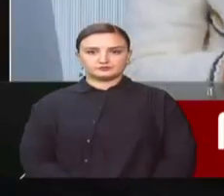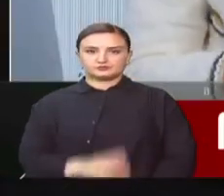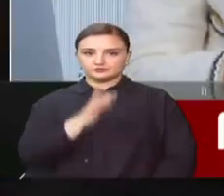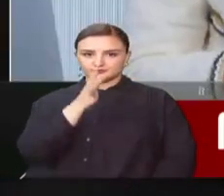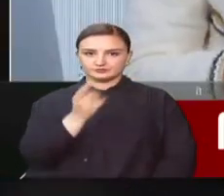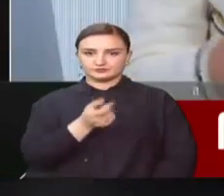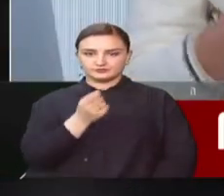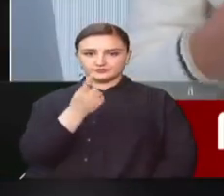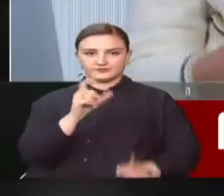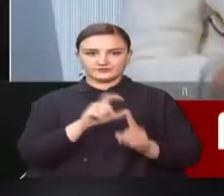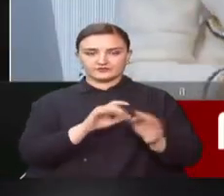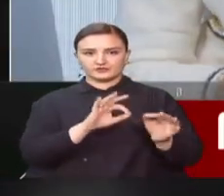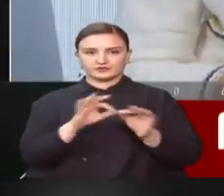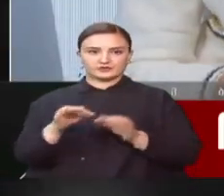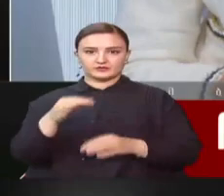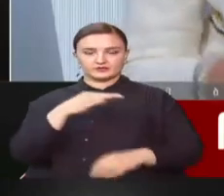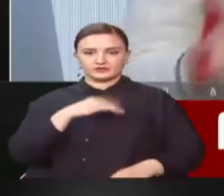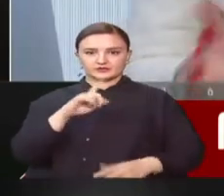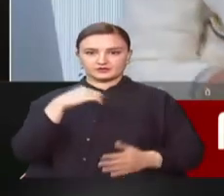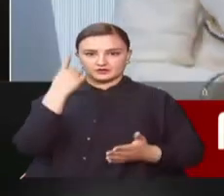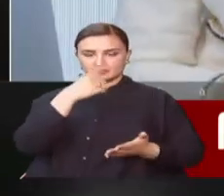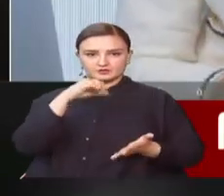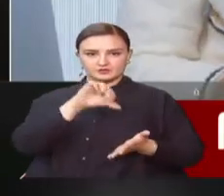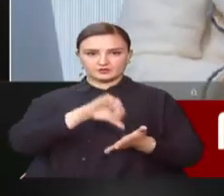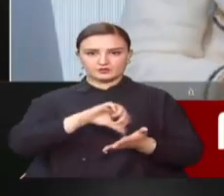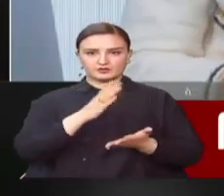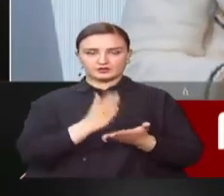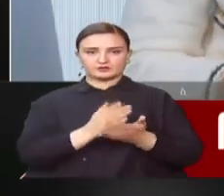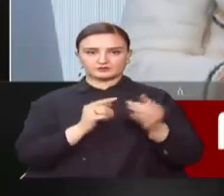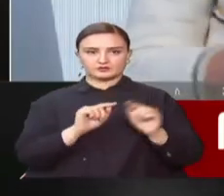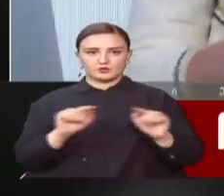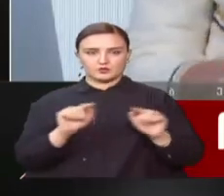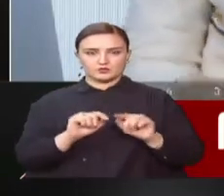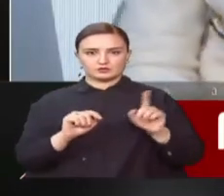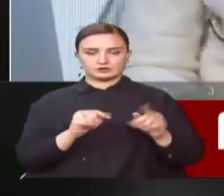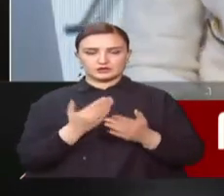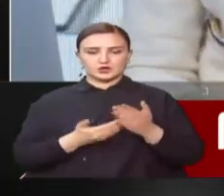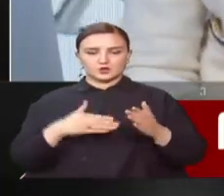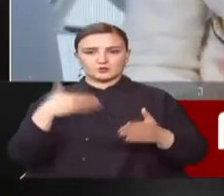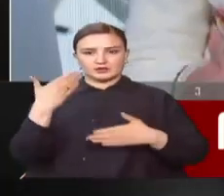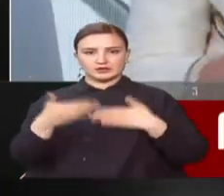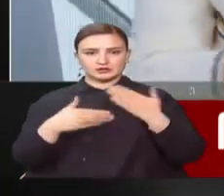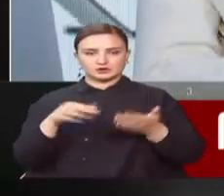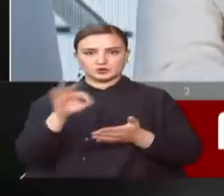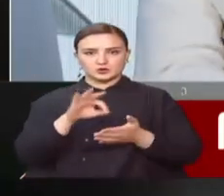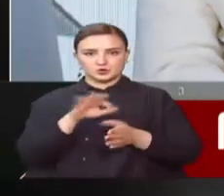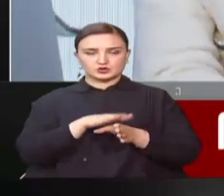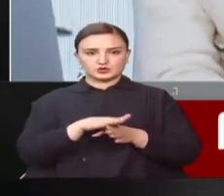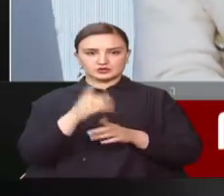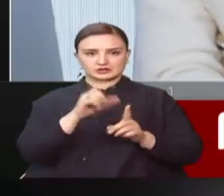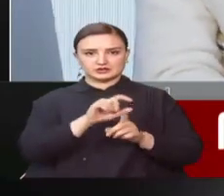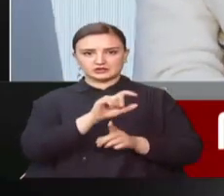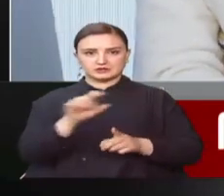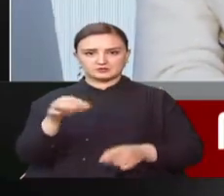წინა და დაბით მითხრათ, რა როლი ეკისრება და რა წილი პასუხისგებლობა ეკისრება ოპოზიციას რეკომენდაციების შესრულების პროცესში, ერთი წინა და